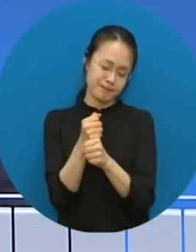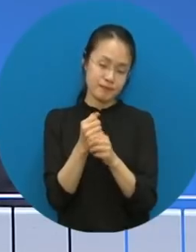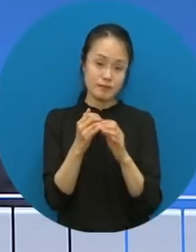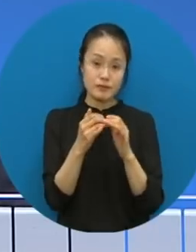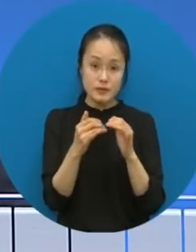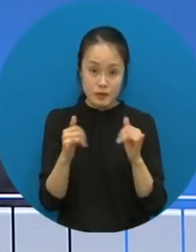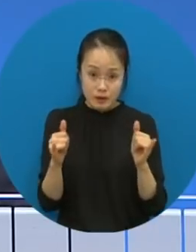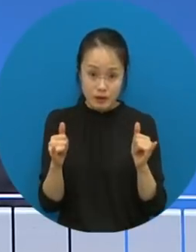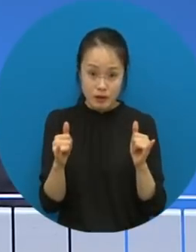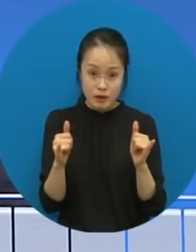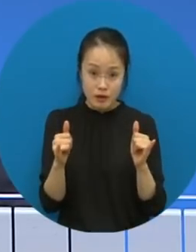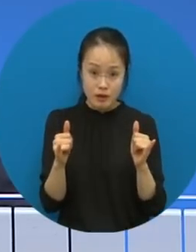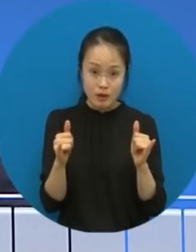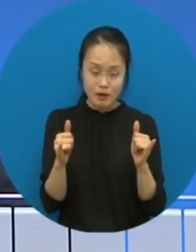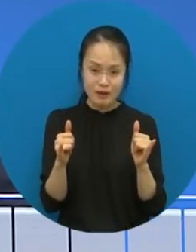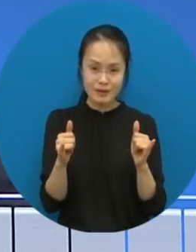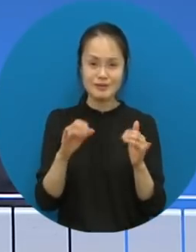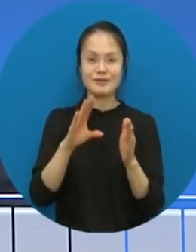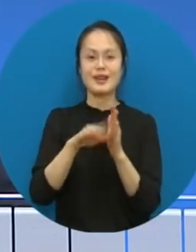하나님께서 선물을 주십니다.